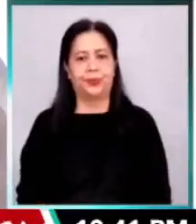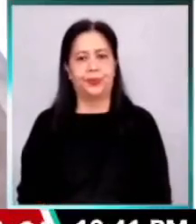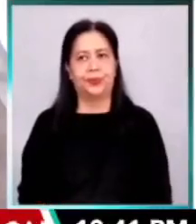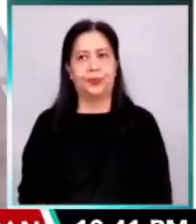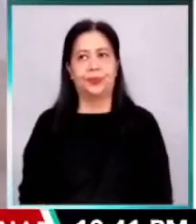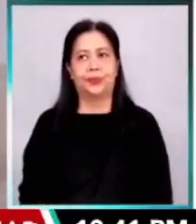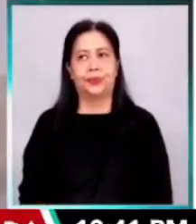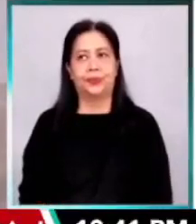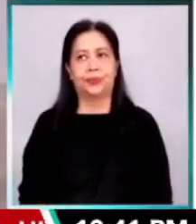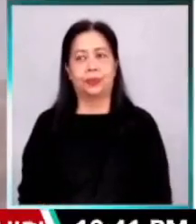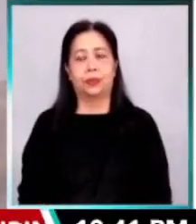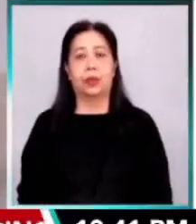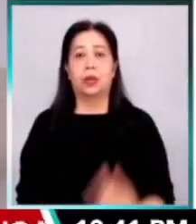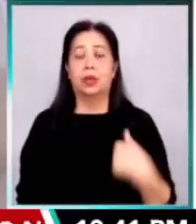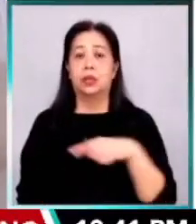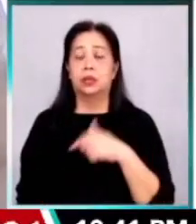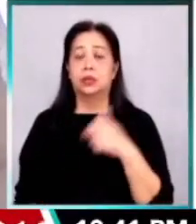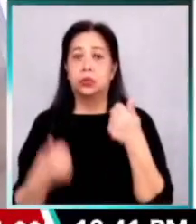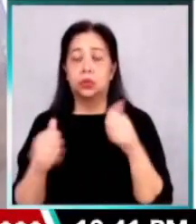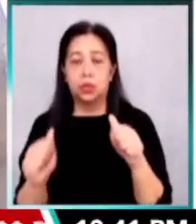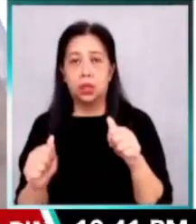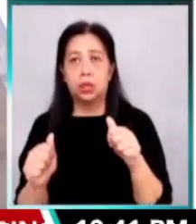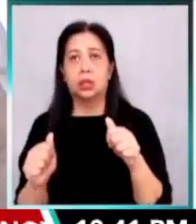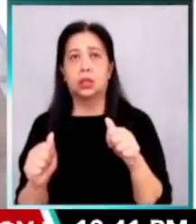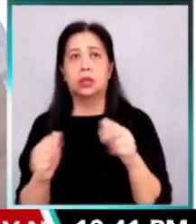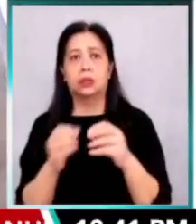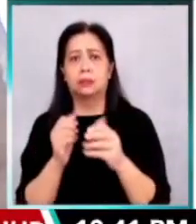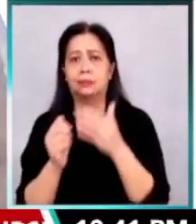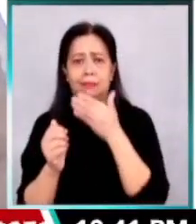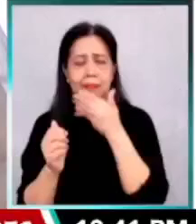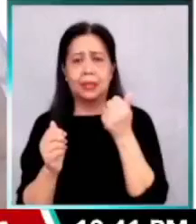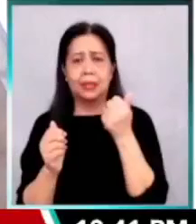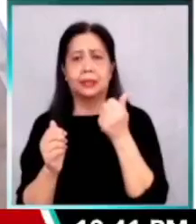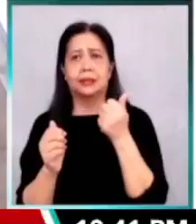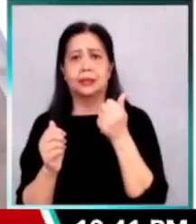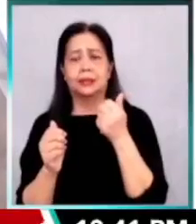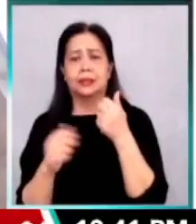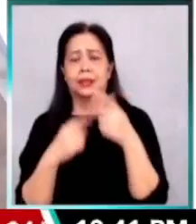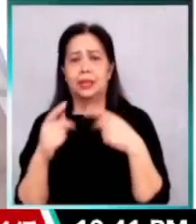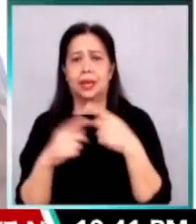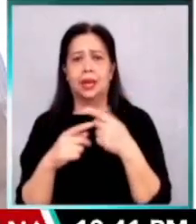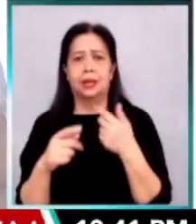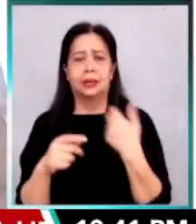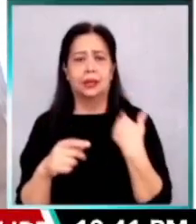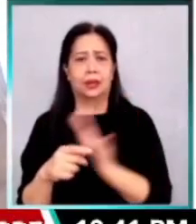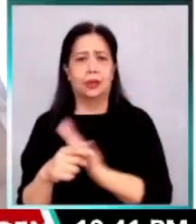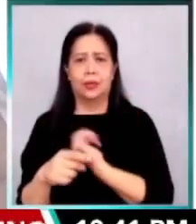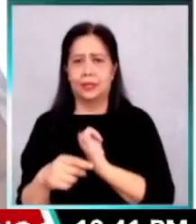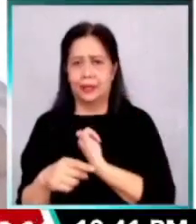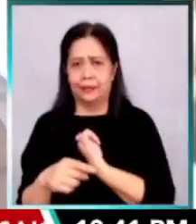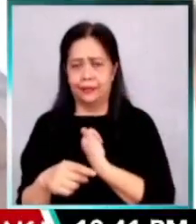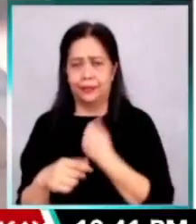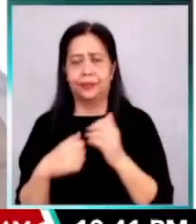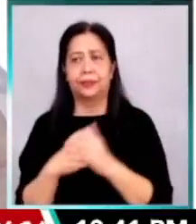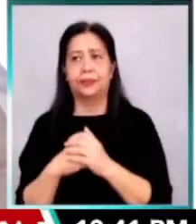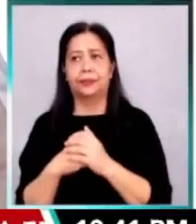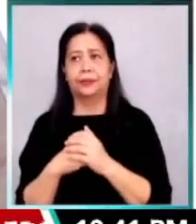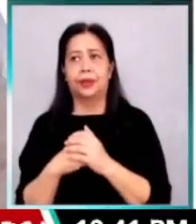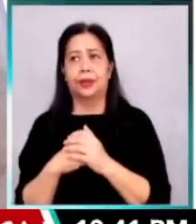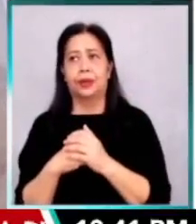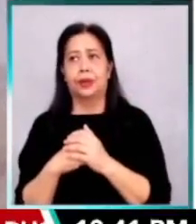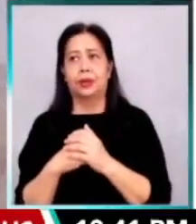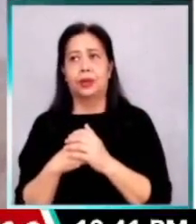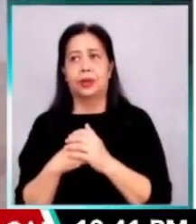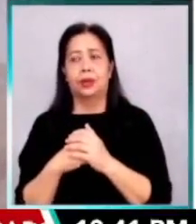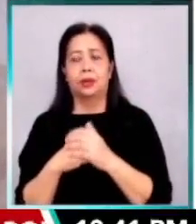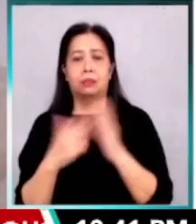Sikapin natin na maging pinakamahusay na uri ng ating mga sarili, na maging Pilipino na